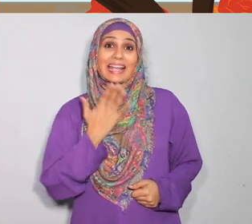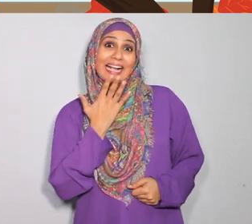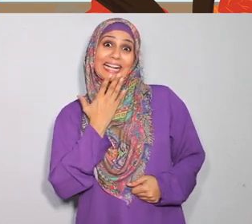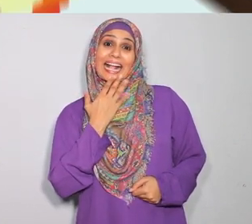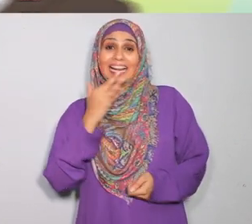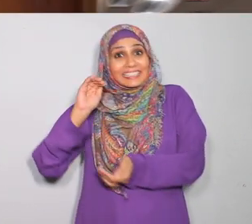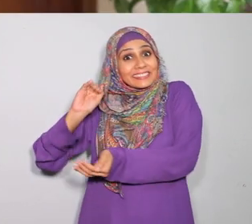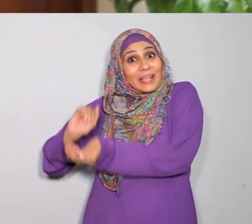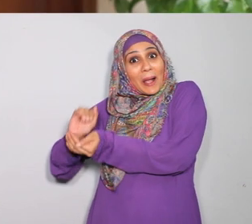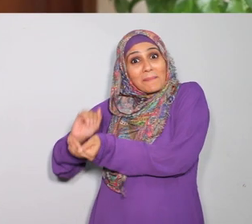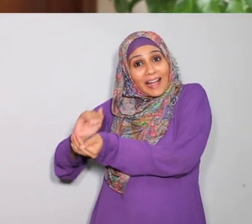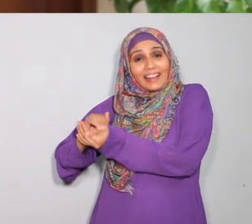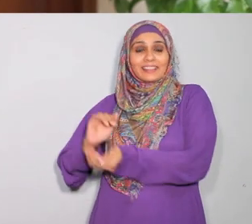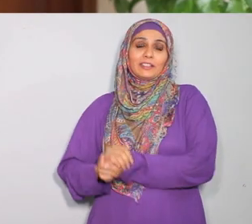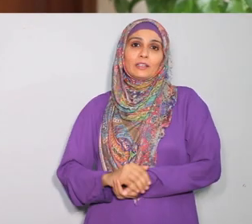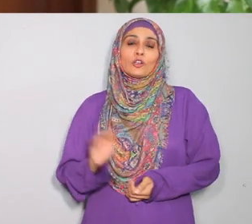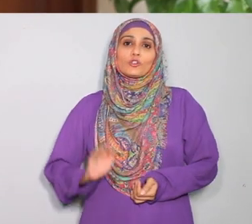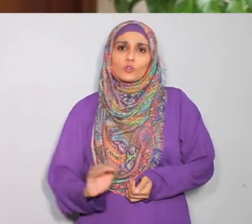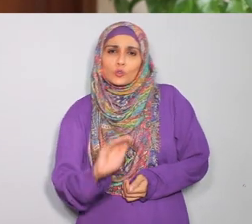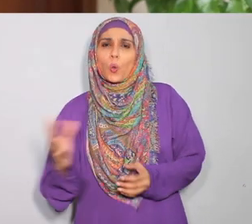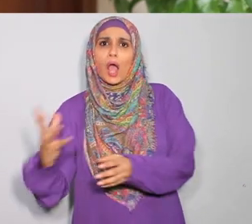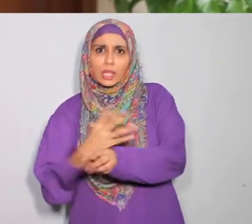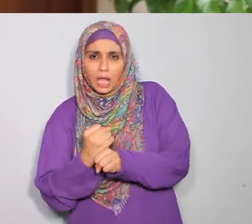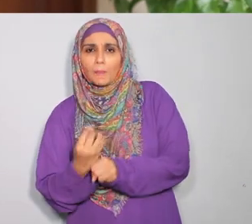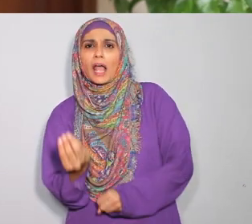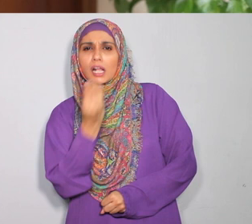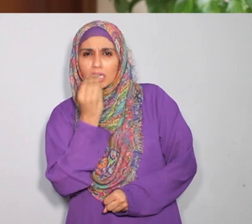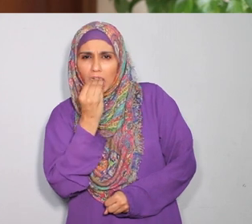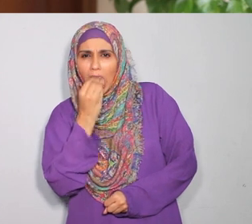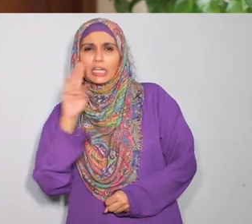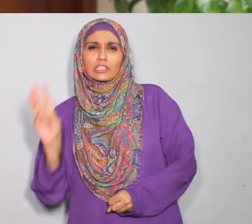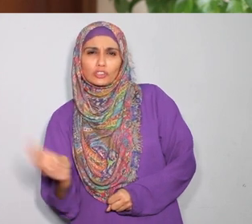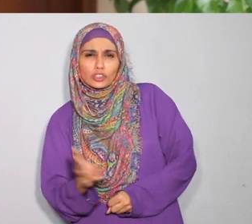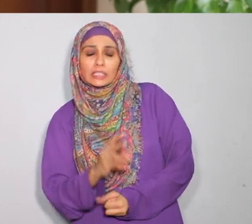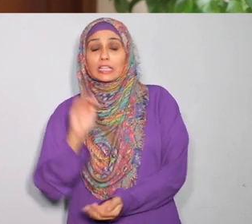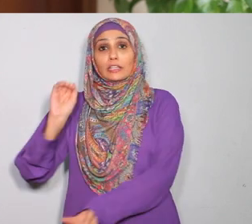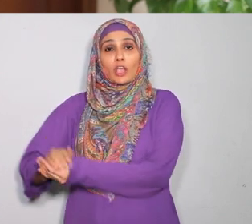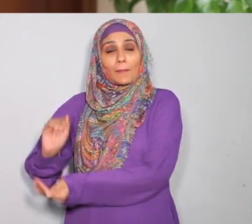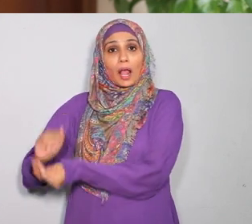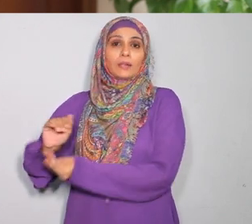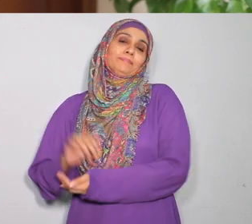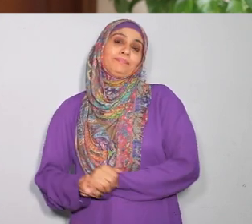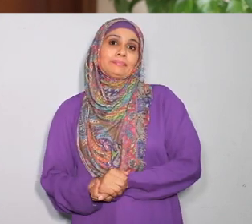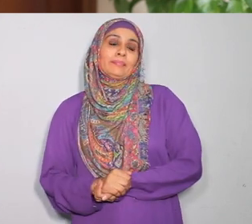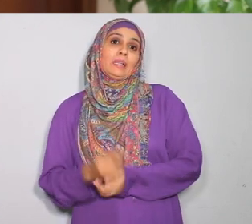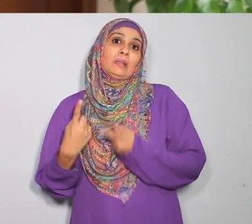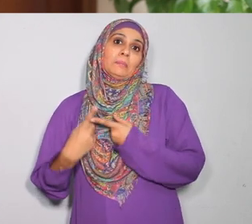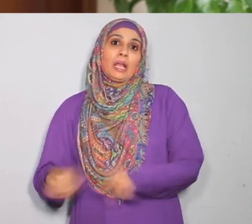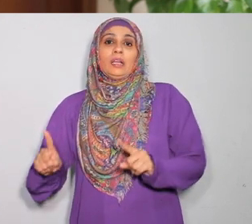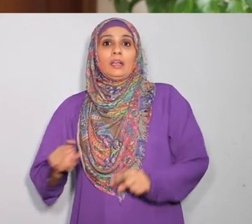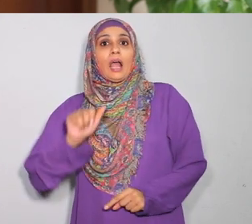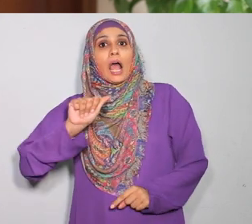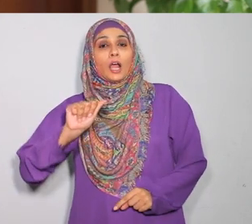कर रहा हूं तुम्हें खाने के लिए अनाज जमा कर रहे थे पर कि